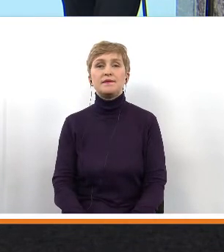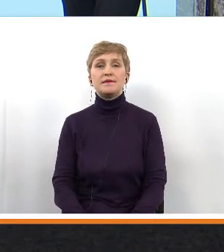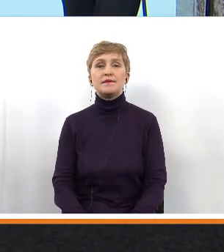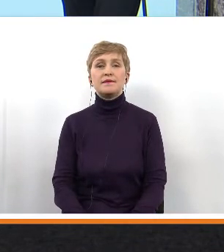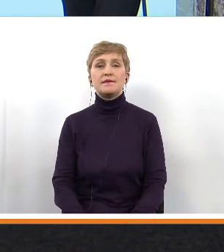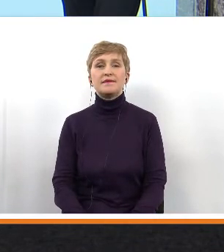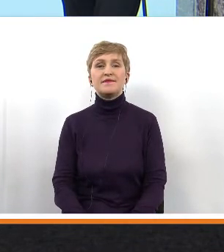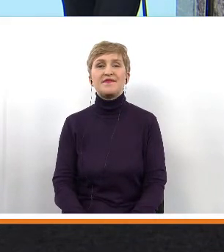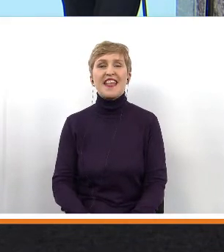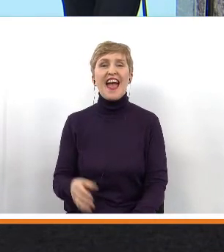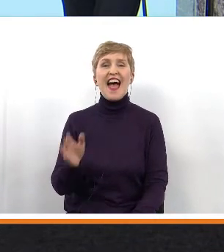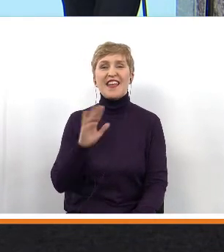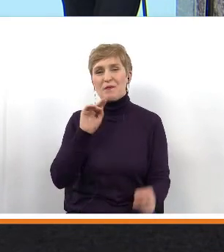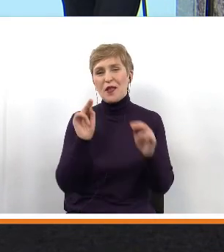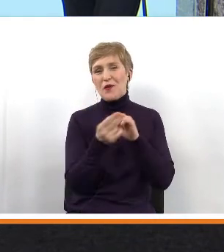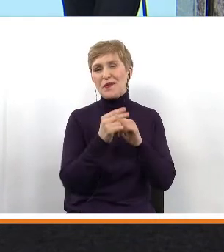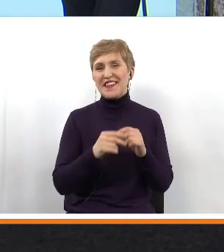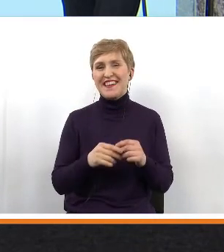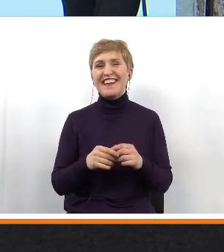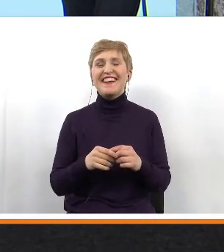Пойдемте общаться в кулуарах. Нет, да, нету.